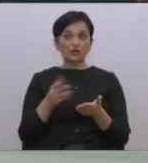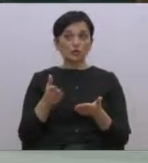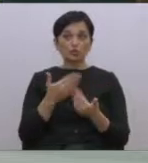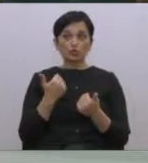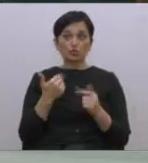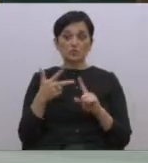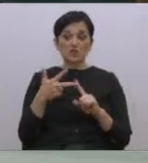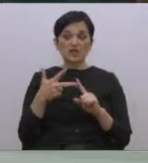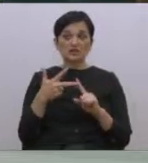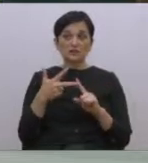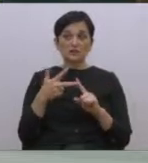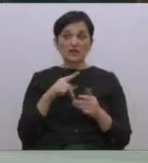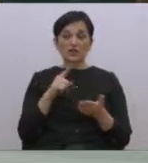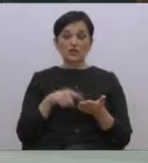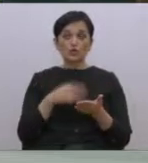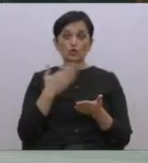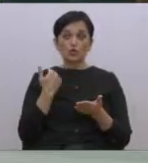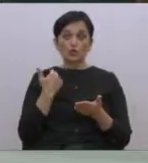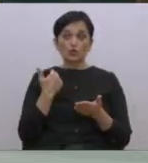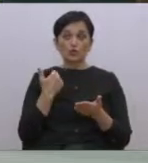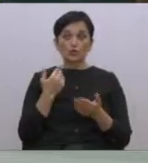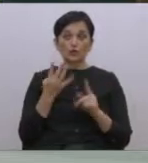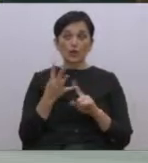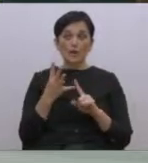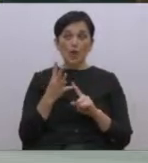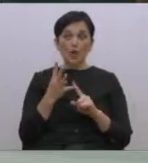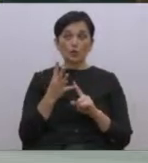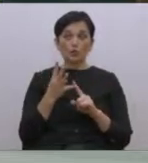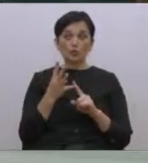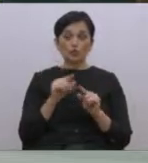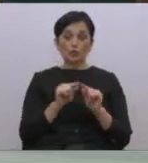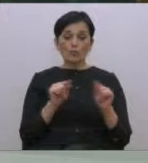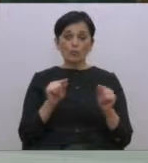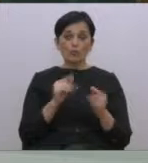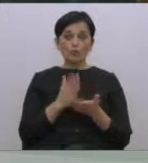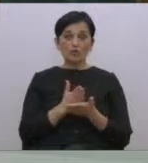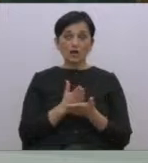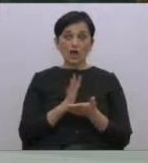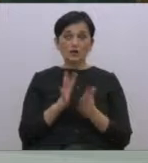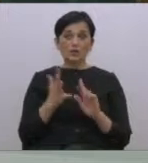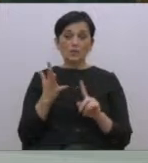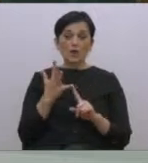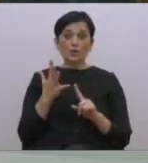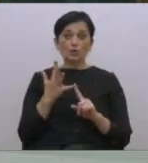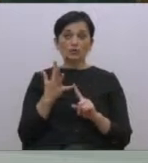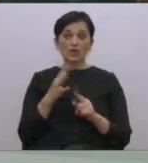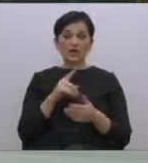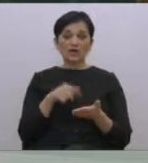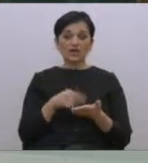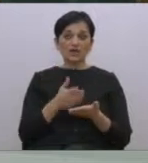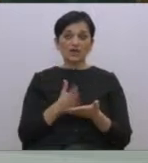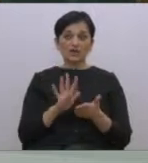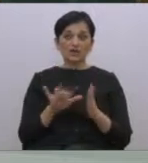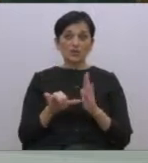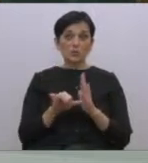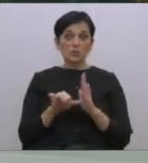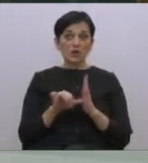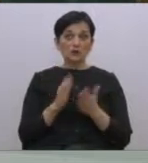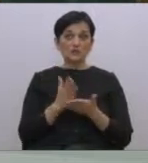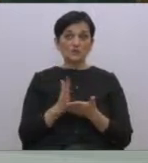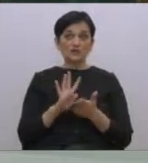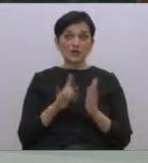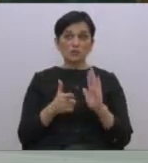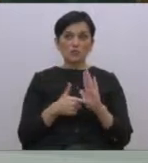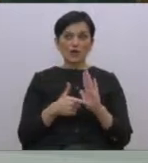არის. მესამესთან კითხვები? არ არის. მეოთხე პუნქტთან? არ არის. მეხუთე პუნქტთან? არ არის. მეექვსე პუნქტთან? არ არის.